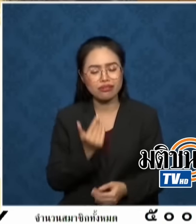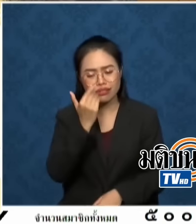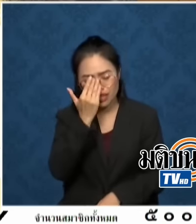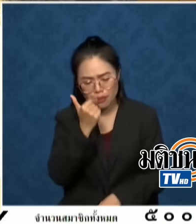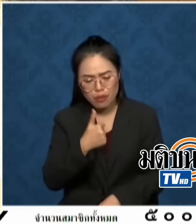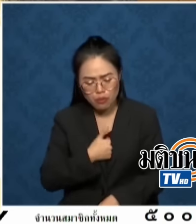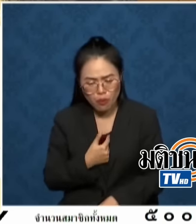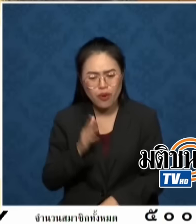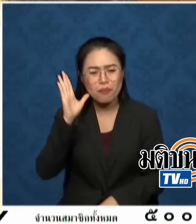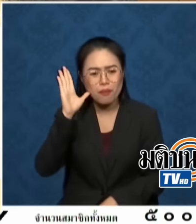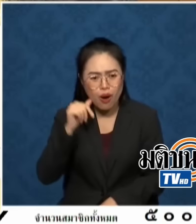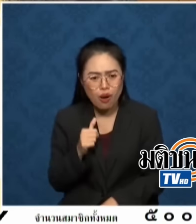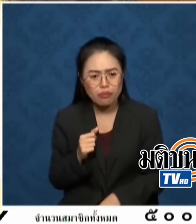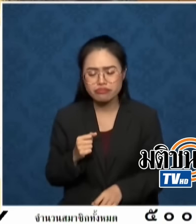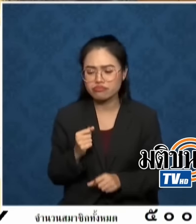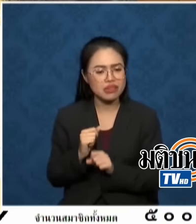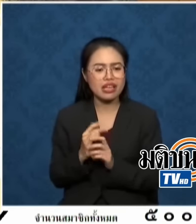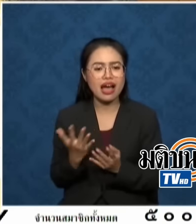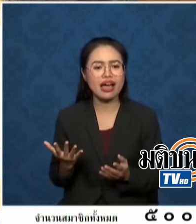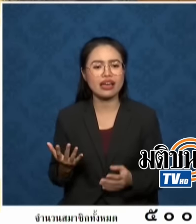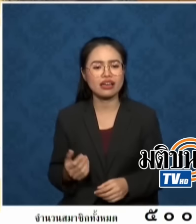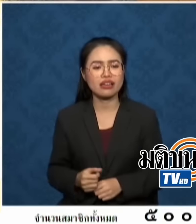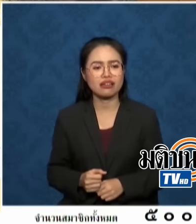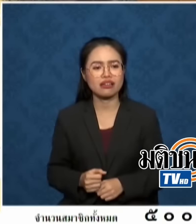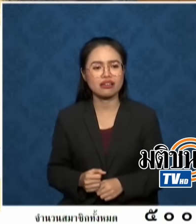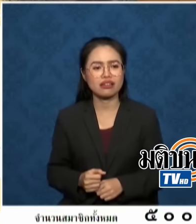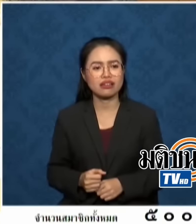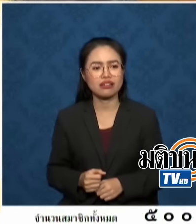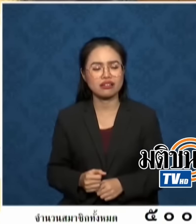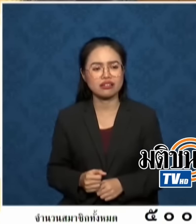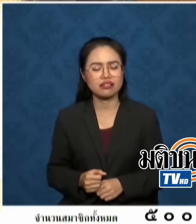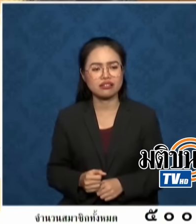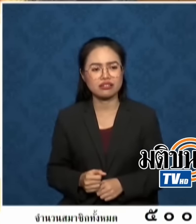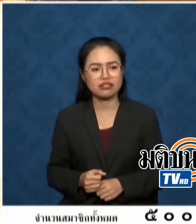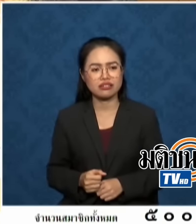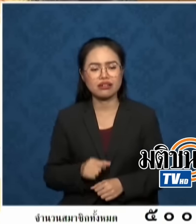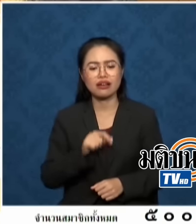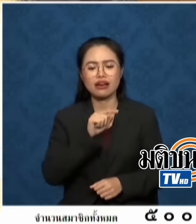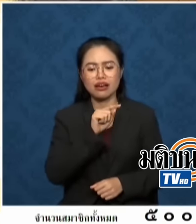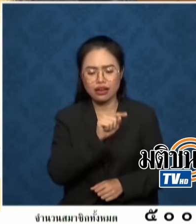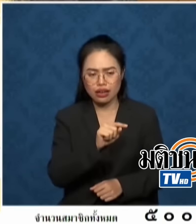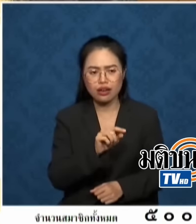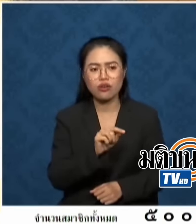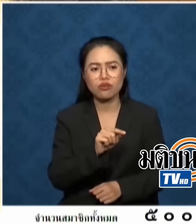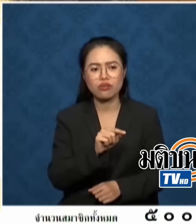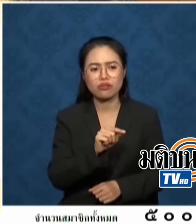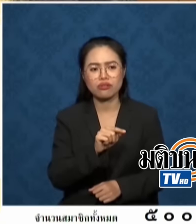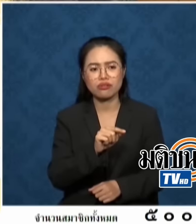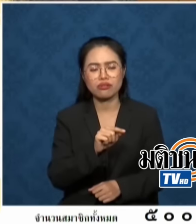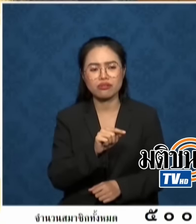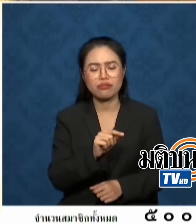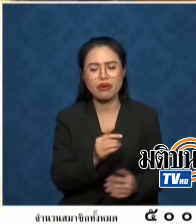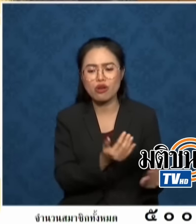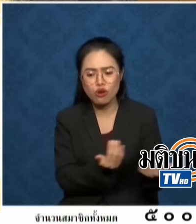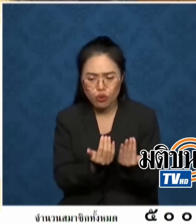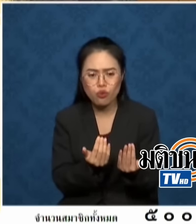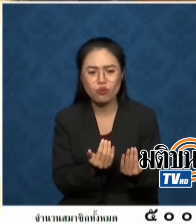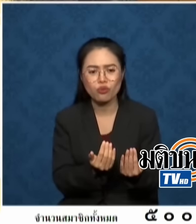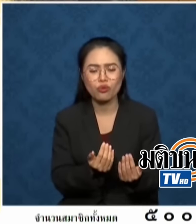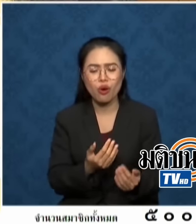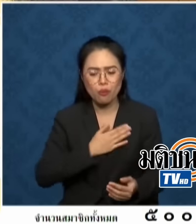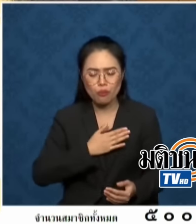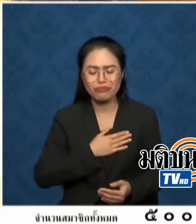นพ่อของเขาไม่ได้เขาเป็นบุพการี ไม่